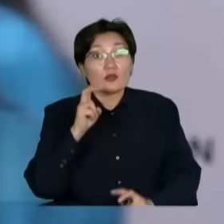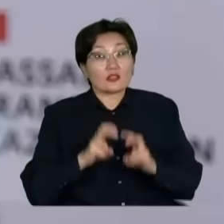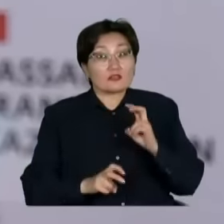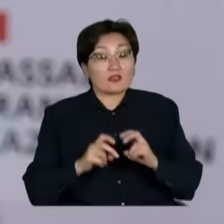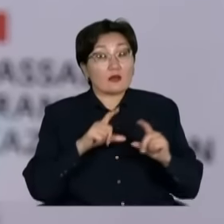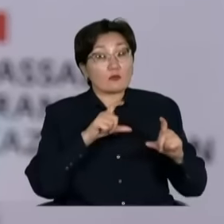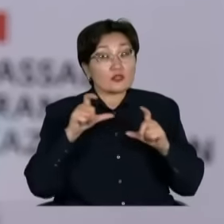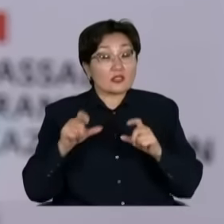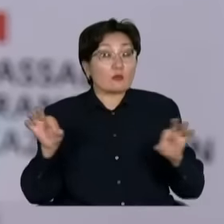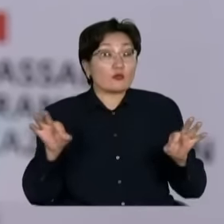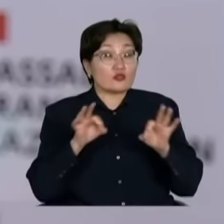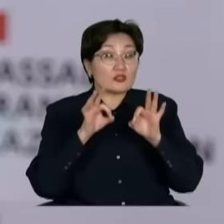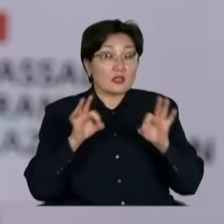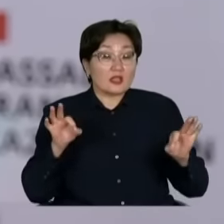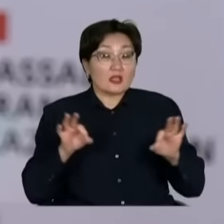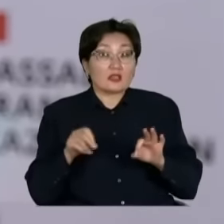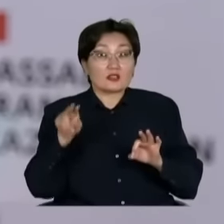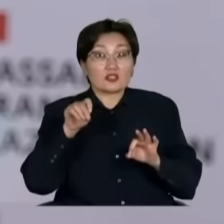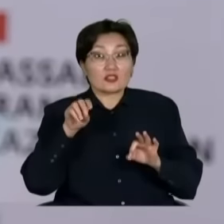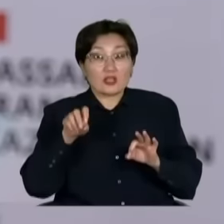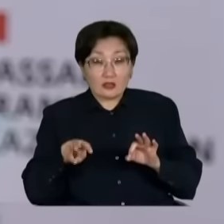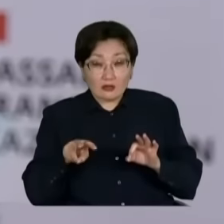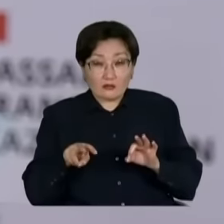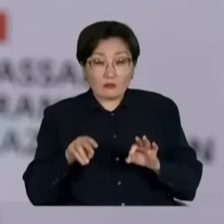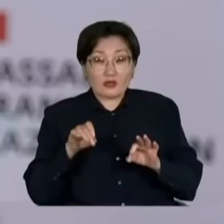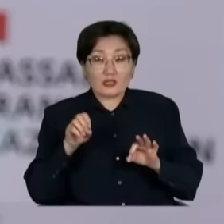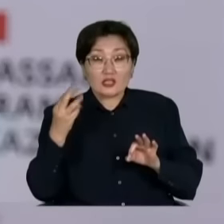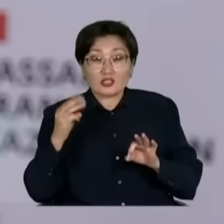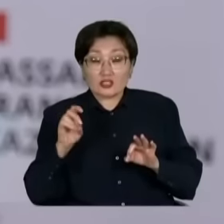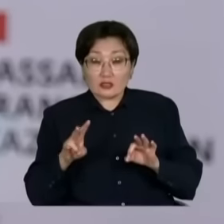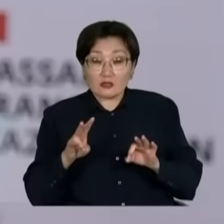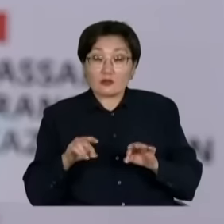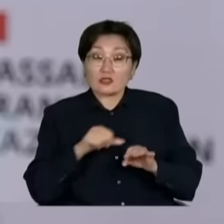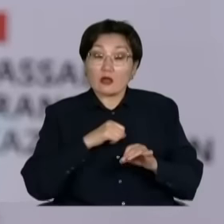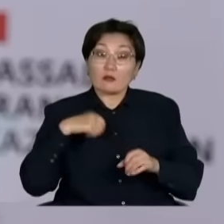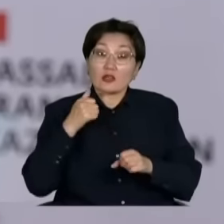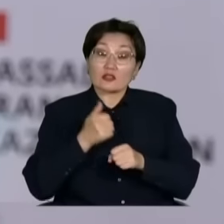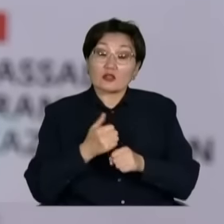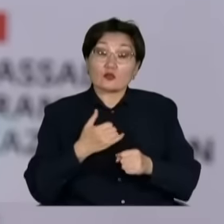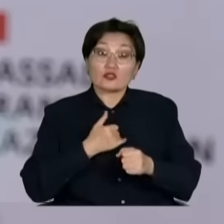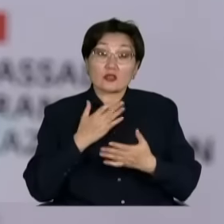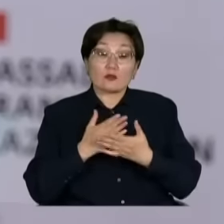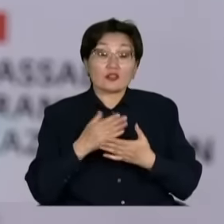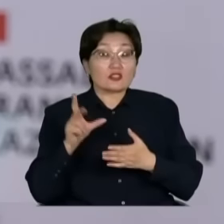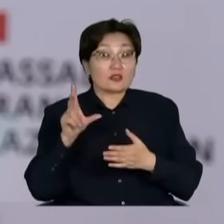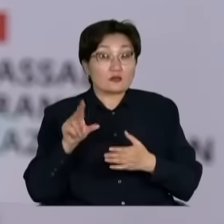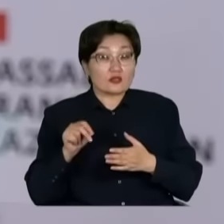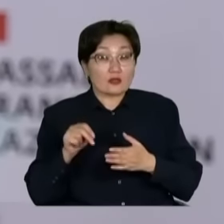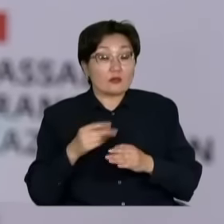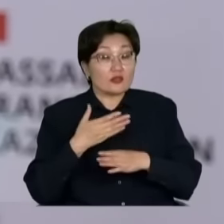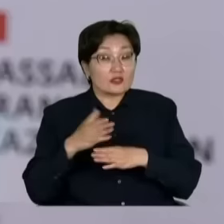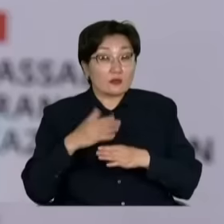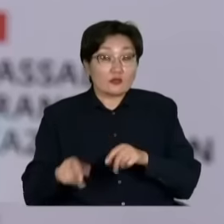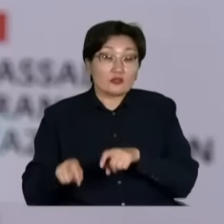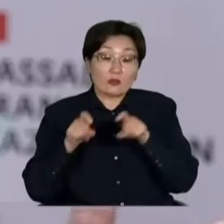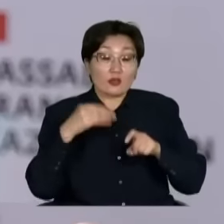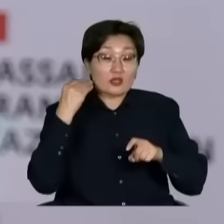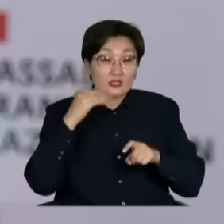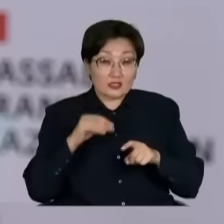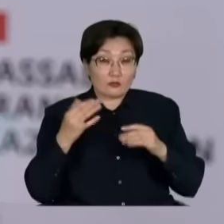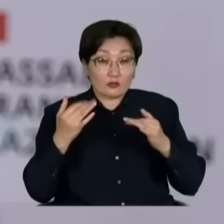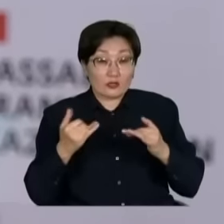фотография музыка Digital Production и так далее И самое главное у нас сейчас количество постепенно переходит качество и